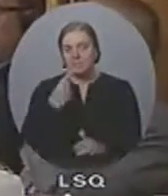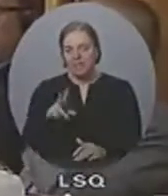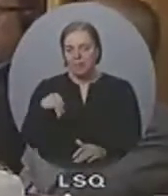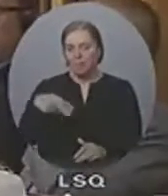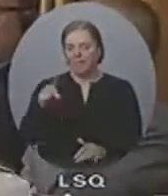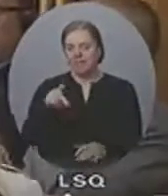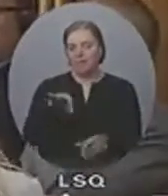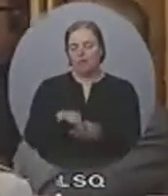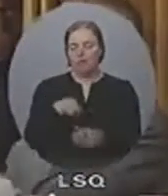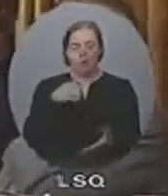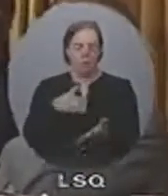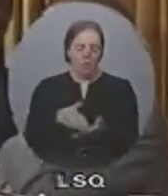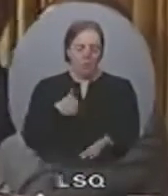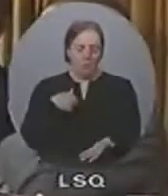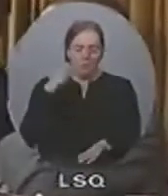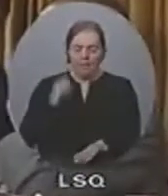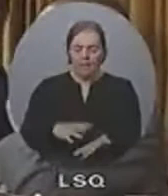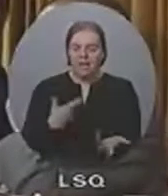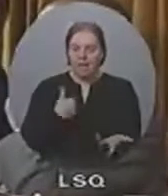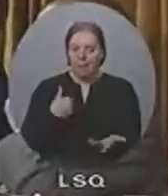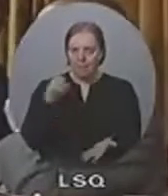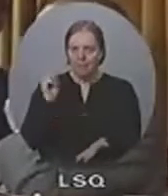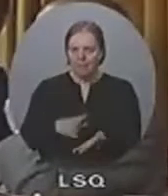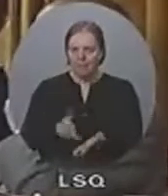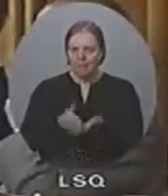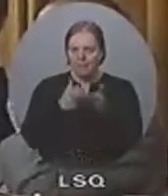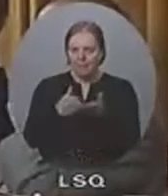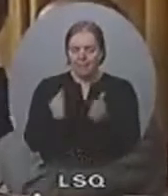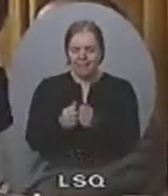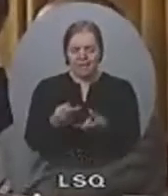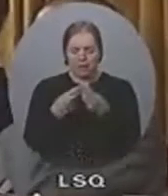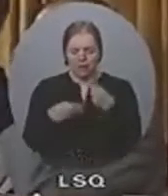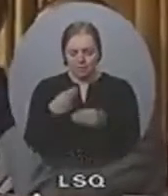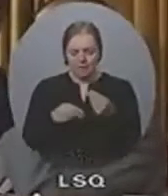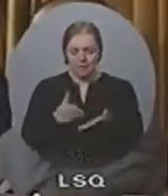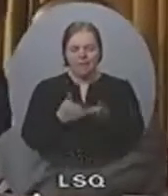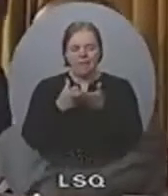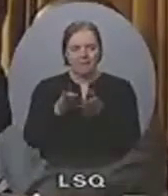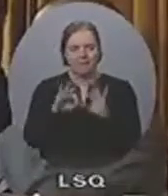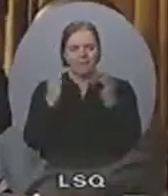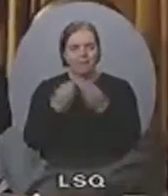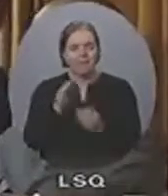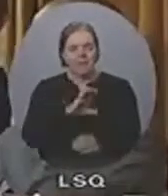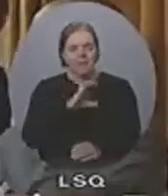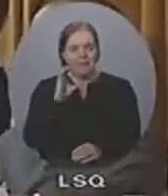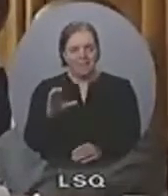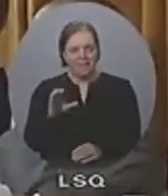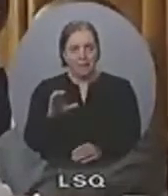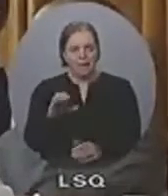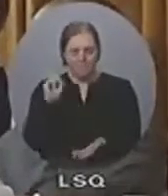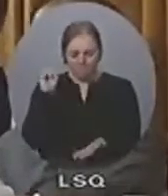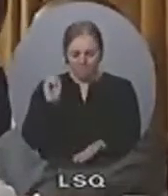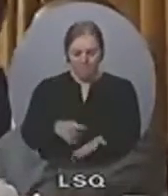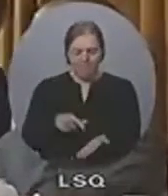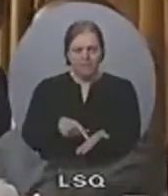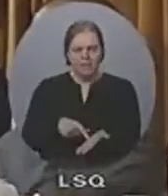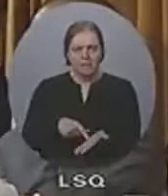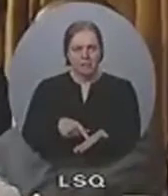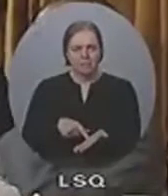voté contre un plan. Le plan qui va aider avec l'économie, qui va aider nos familles canadiennes, c'est notre plan qui